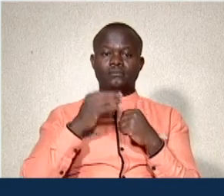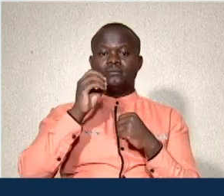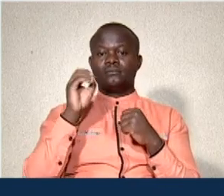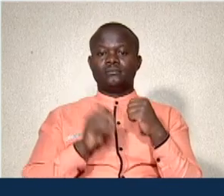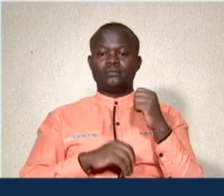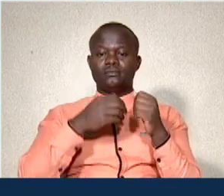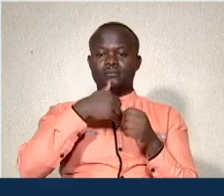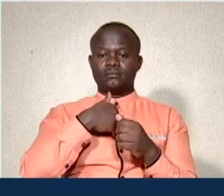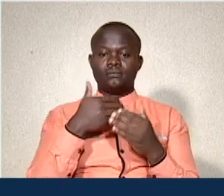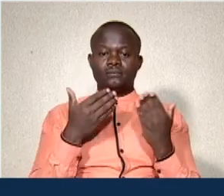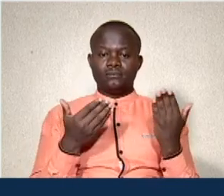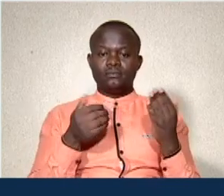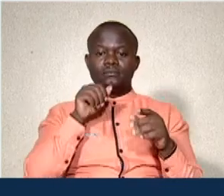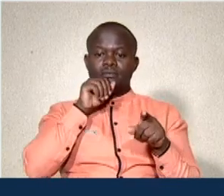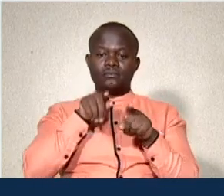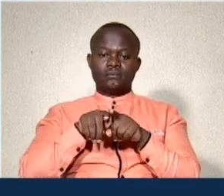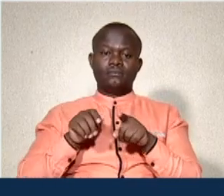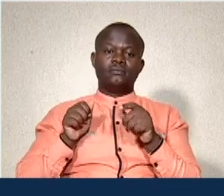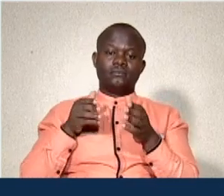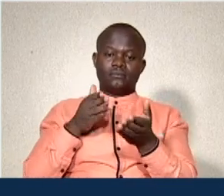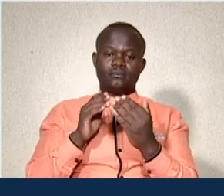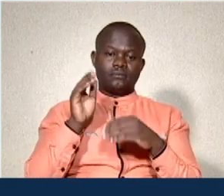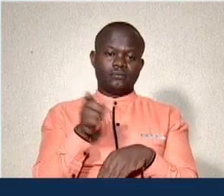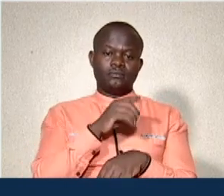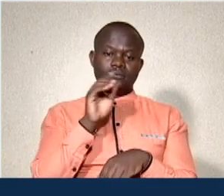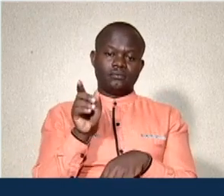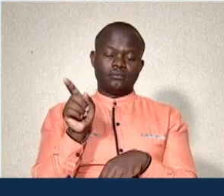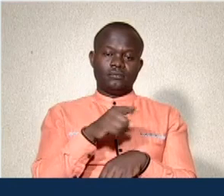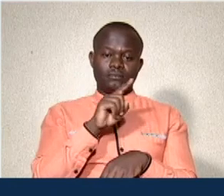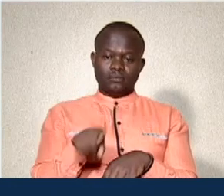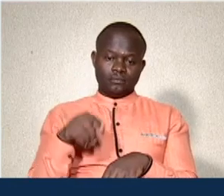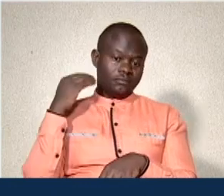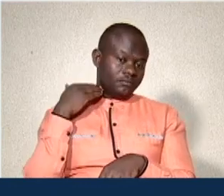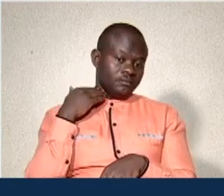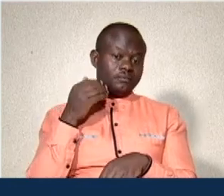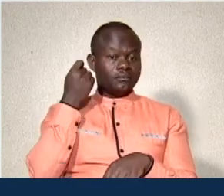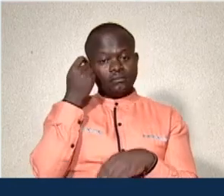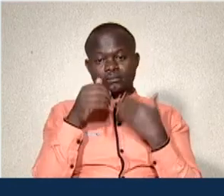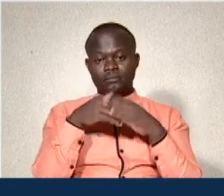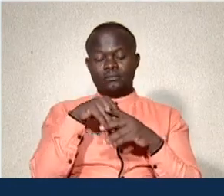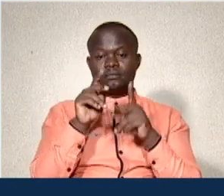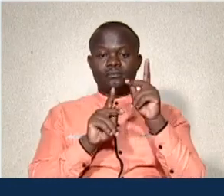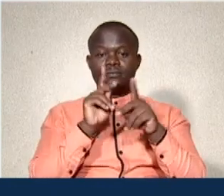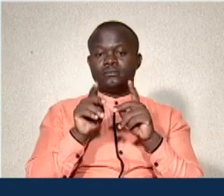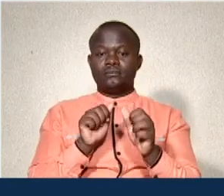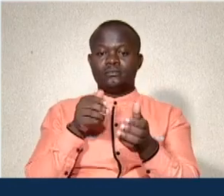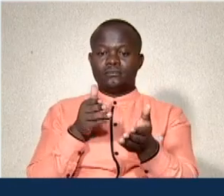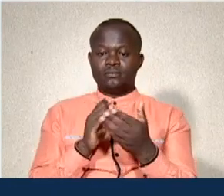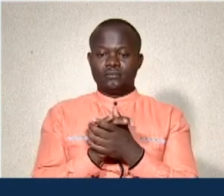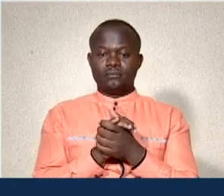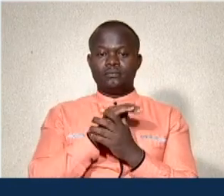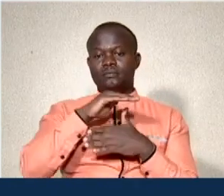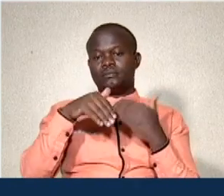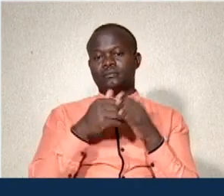0.8% bafite abavandimwe bakurikiranyweho Jenoside. Ubwo ndavuga abo ni muri bariya bantu bakurikiranywe